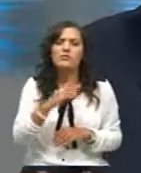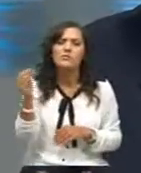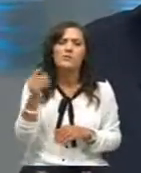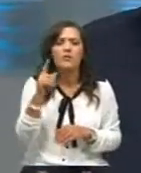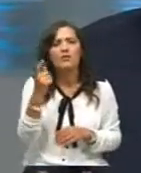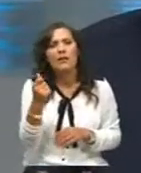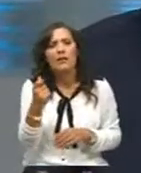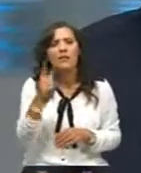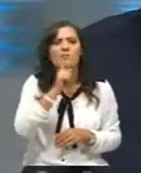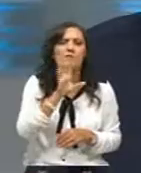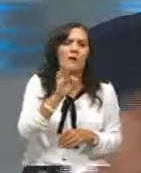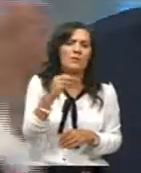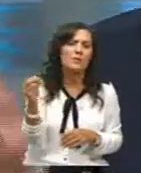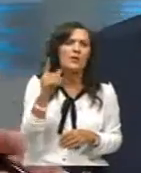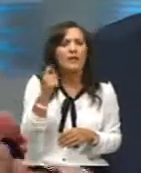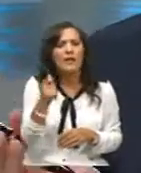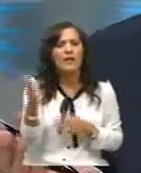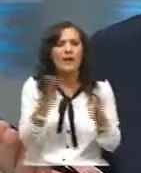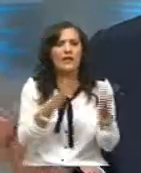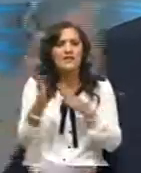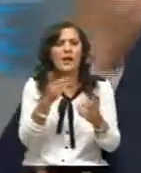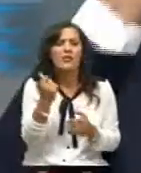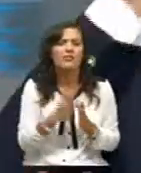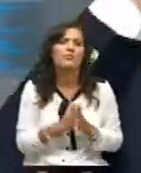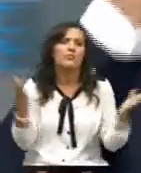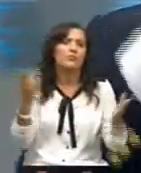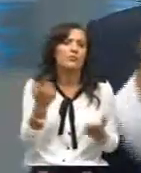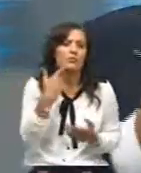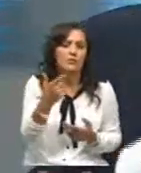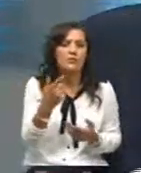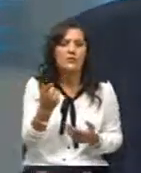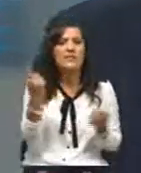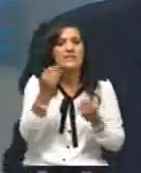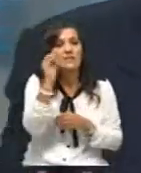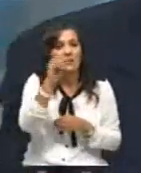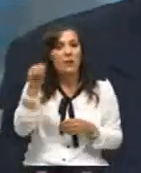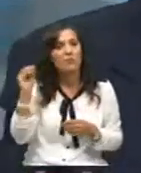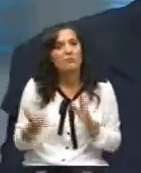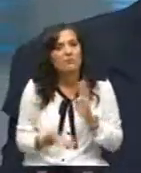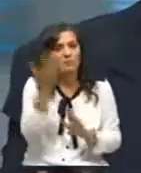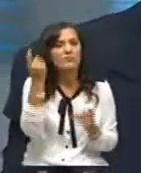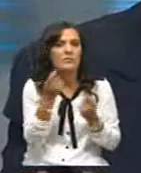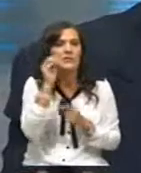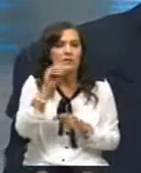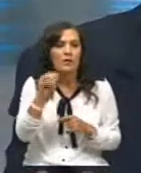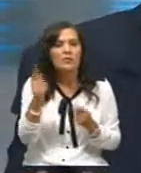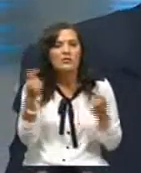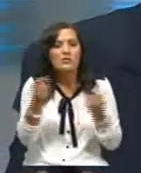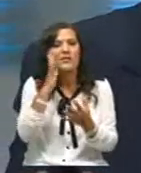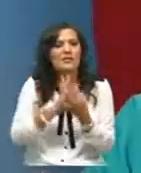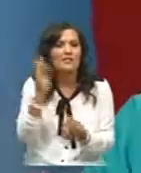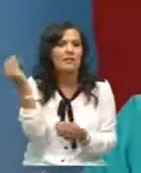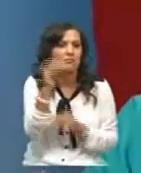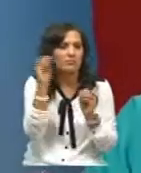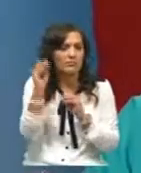milyon TL 150 milyon TL arasındaki bir ekonomik büyüklükte süzülüyor istihdam var tabii tabii burada çalışan insanlar var